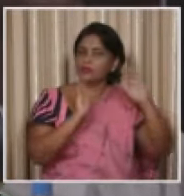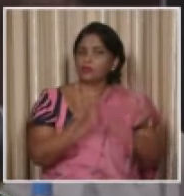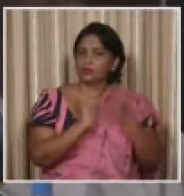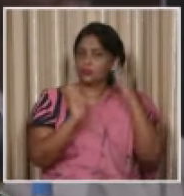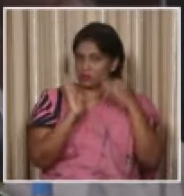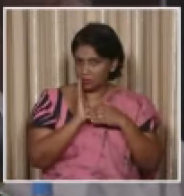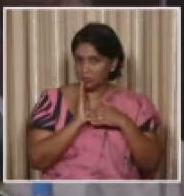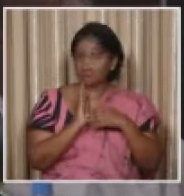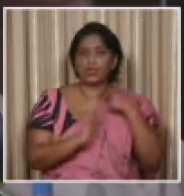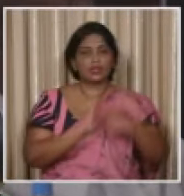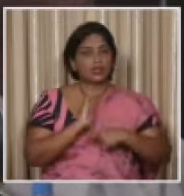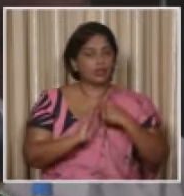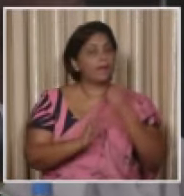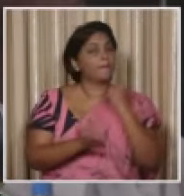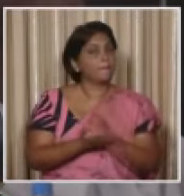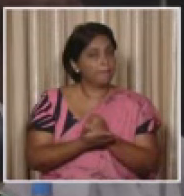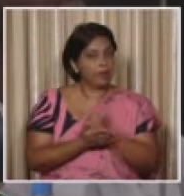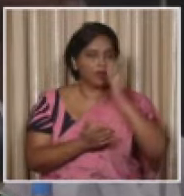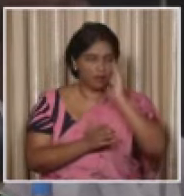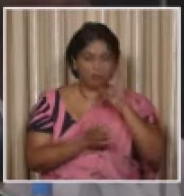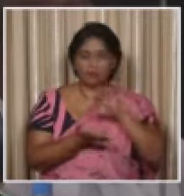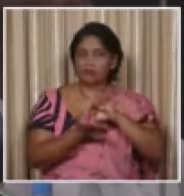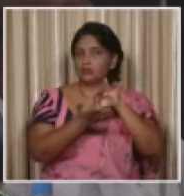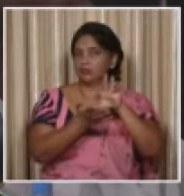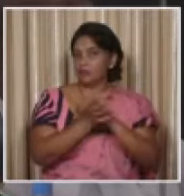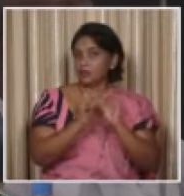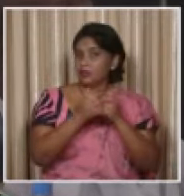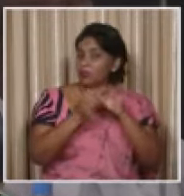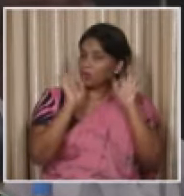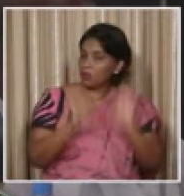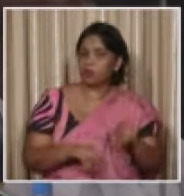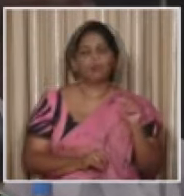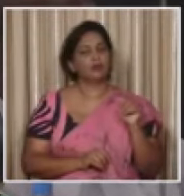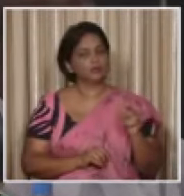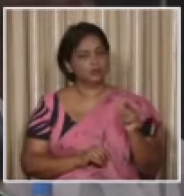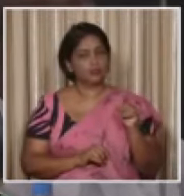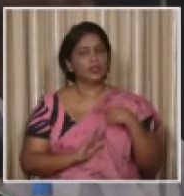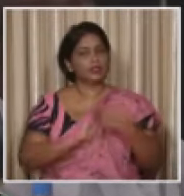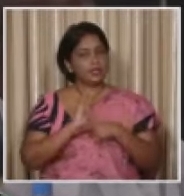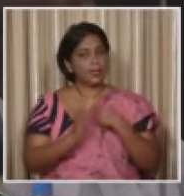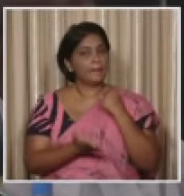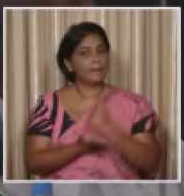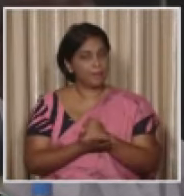පදනම්ව ශ්‍රී ලංකා මහ බැංකුවේ ස්වාධීනත්වයට හානියක් නොවන පරිදි